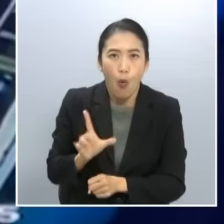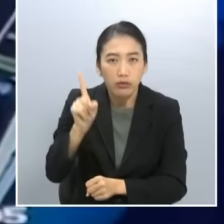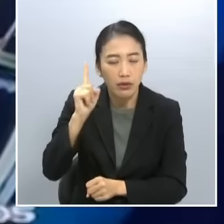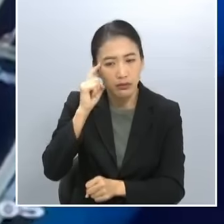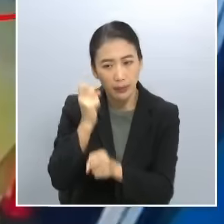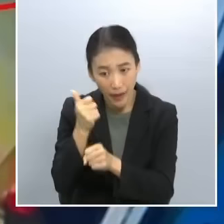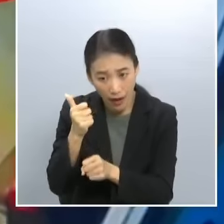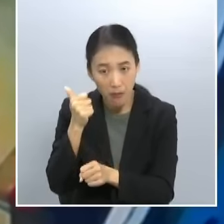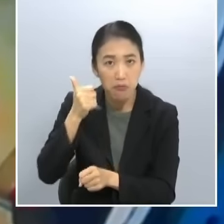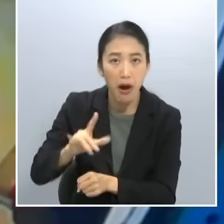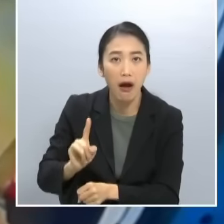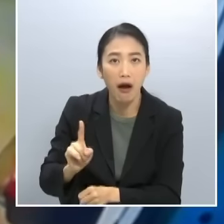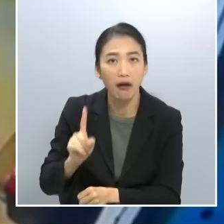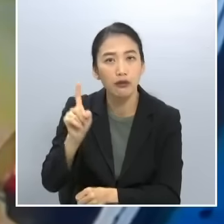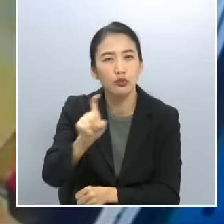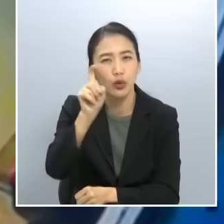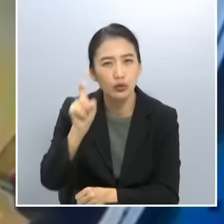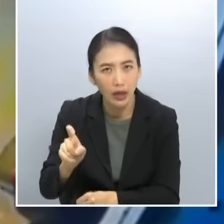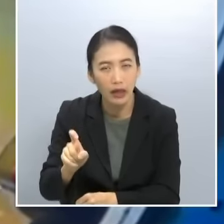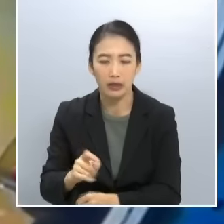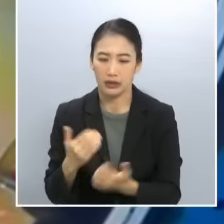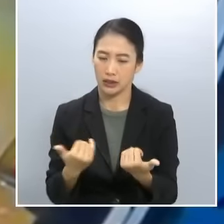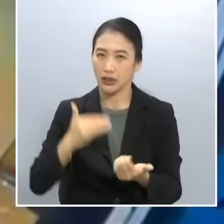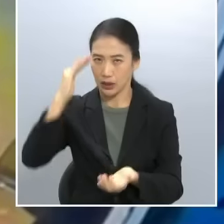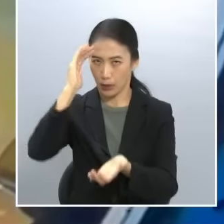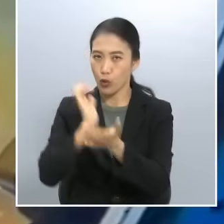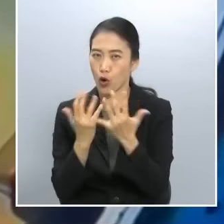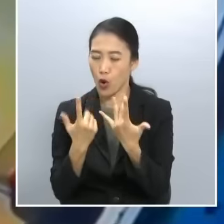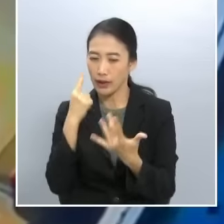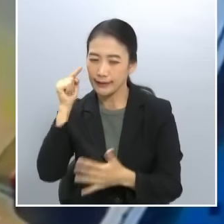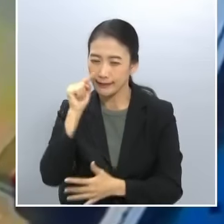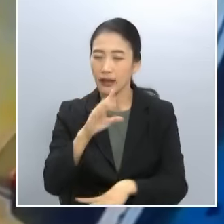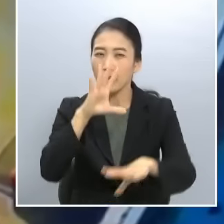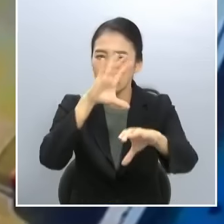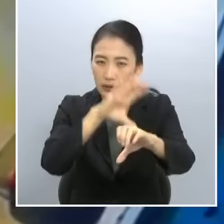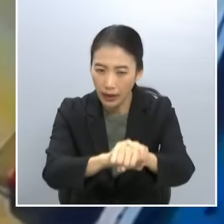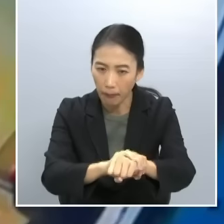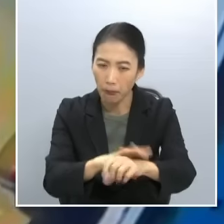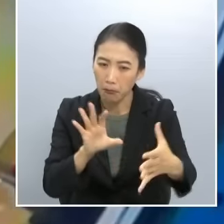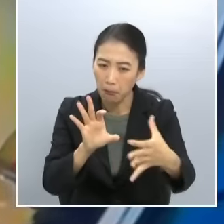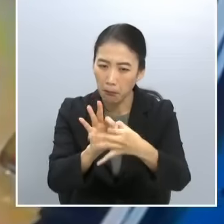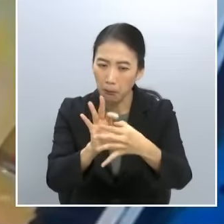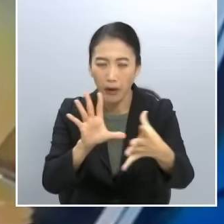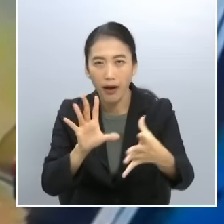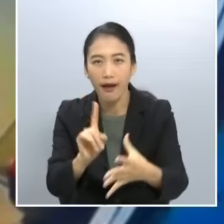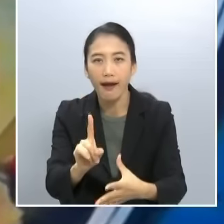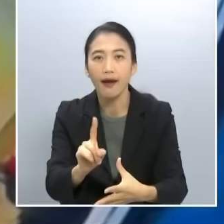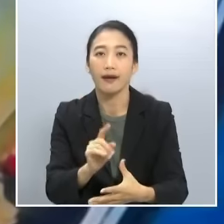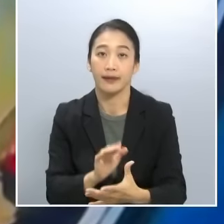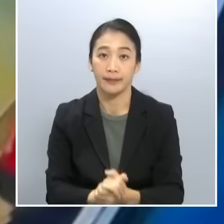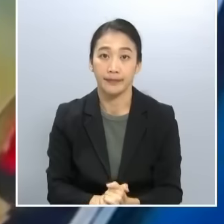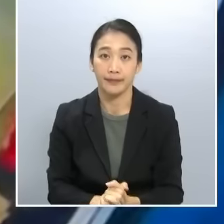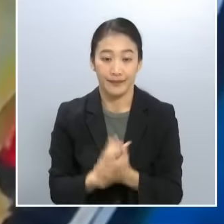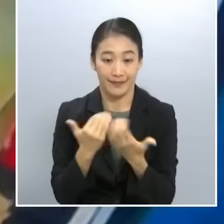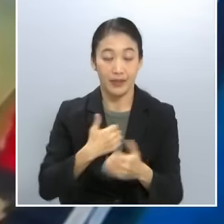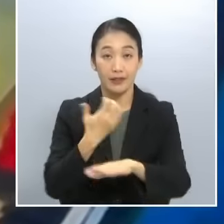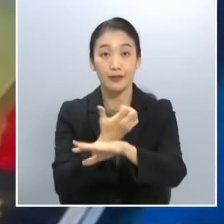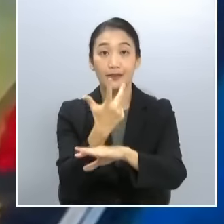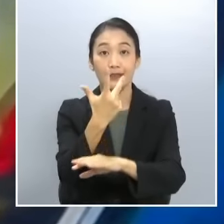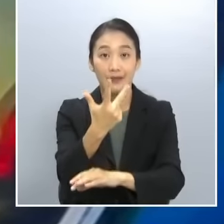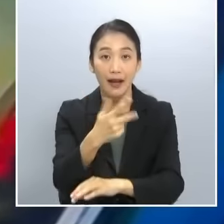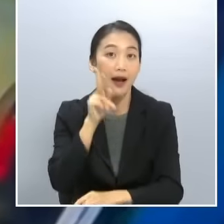เพิ่มนะครับจะใช่ชายปริศนาคนนี้หรือเปล่าเนี่ยนะฮะล่าสุดคณผู้ชมครับทีมข่าวภูมิภาคของช่อง 3เองนะครับ